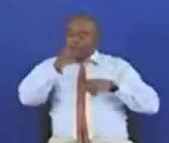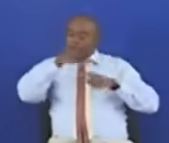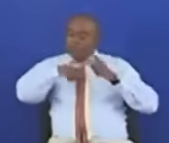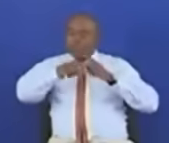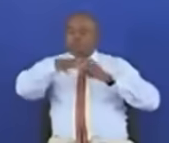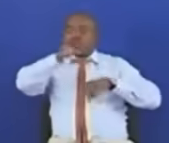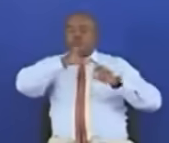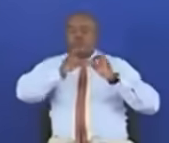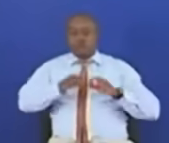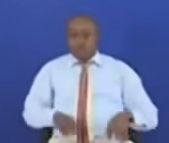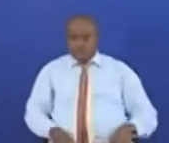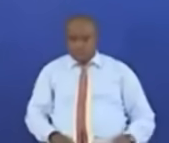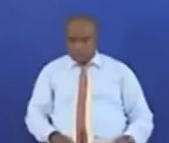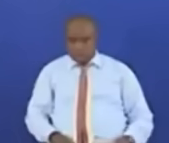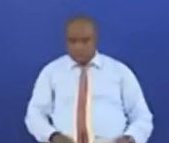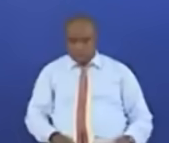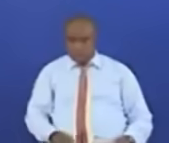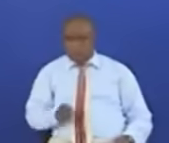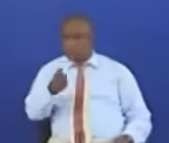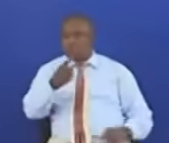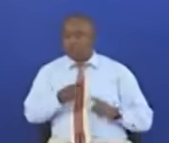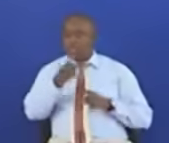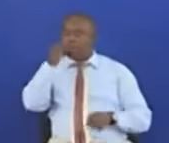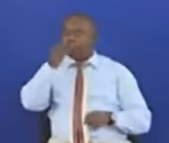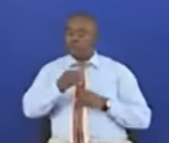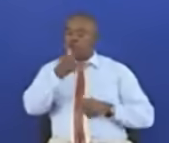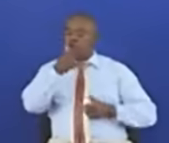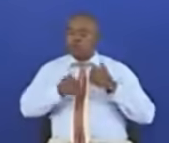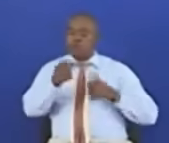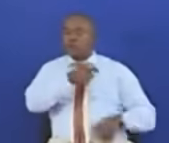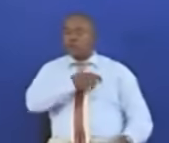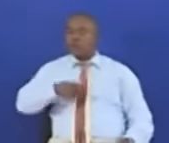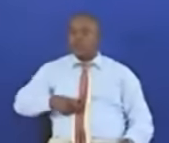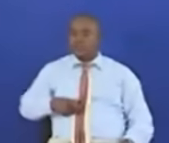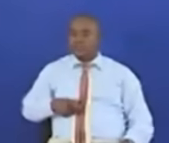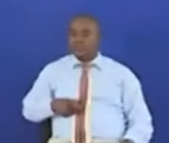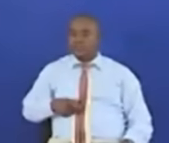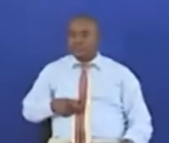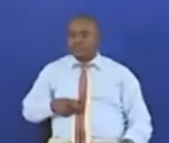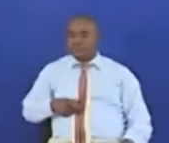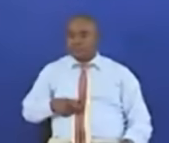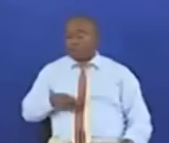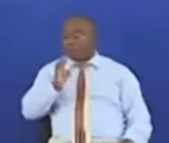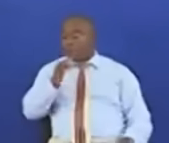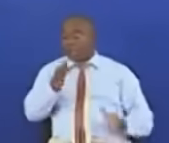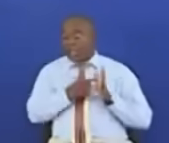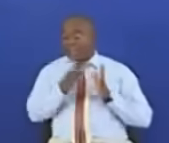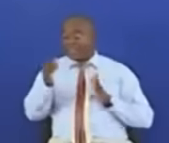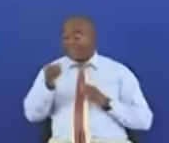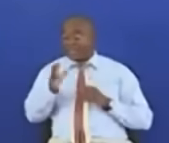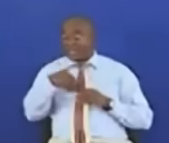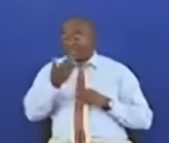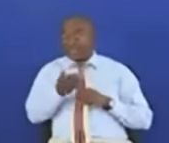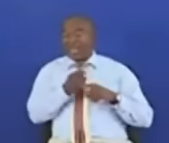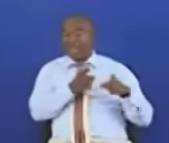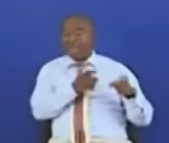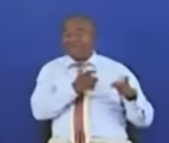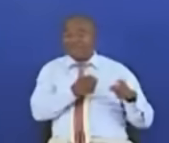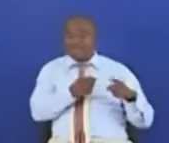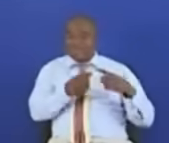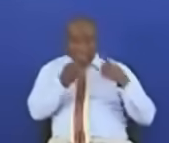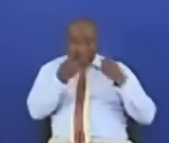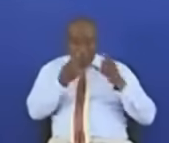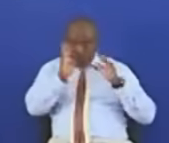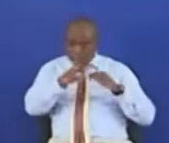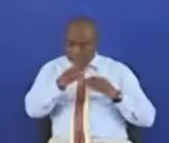hii itakuwa ndo mara yangu ya mwisho kugombea urais. Kwa sababu Mwalimu hakutaka kugombea urais mwaka 80. Lakini baada ya vita aliona asiiache